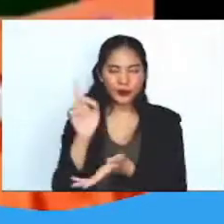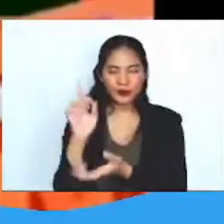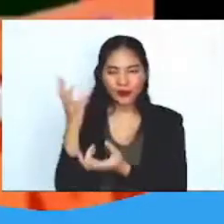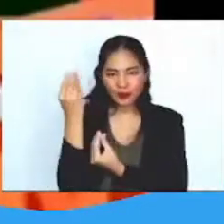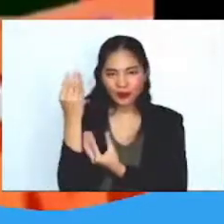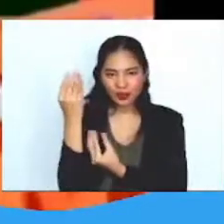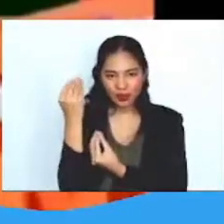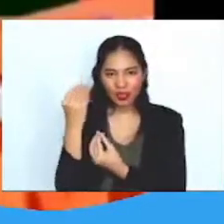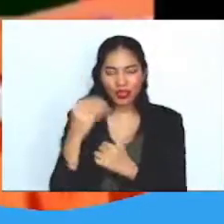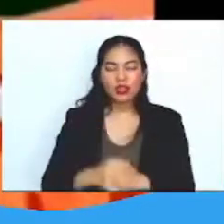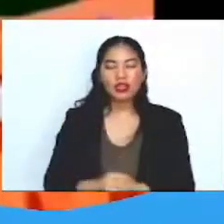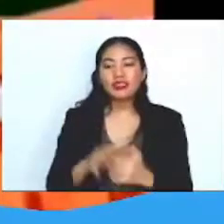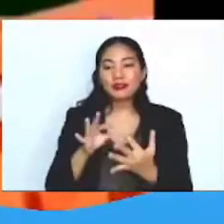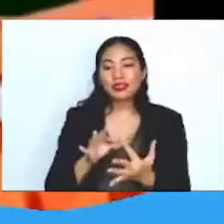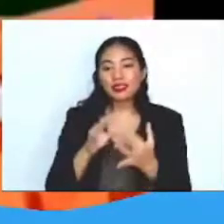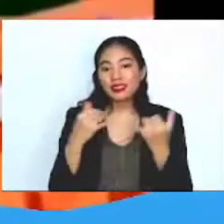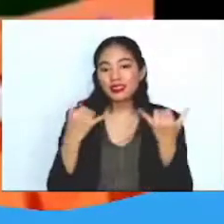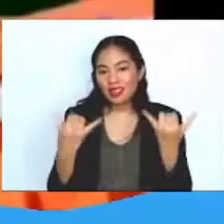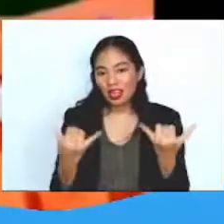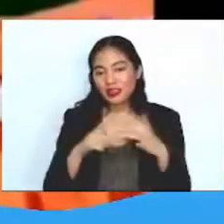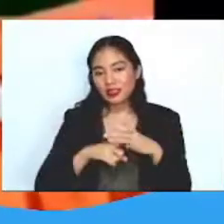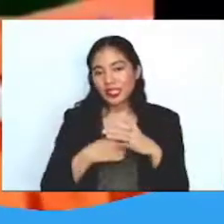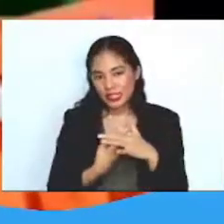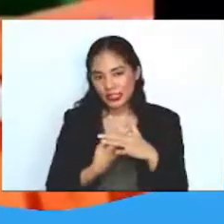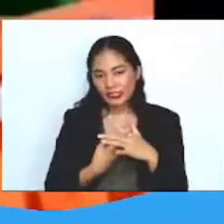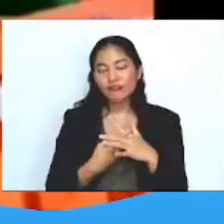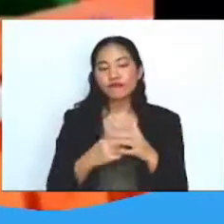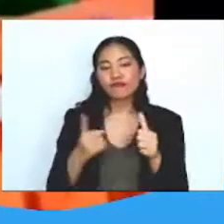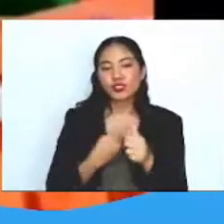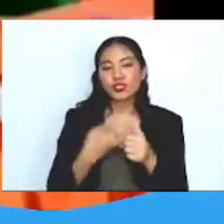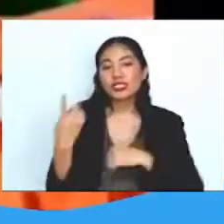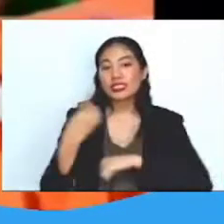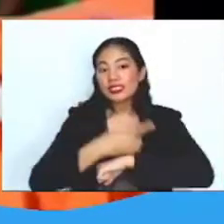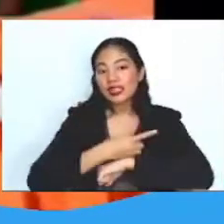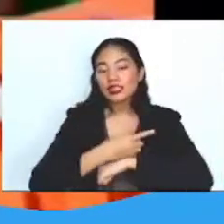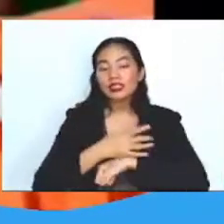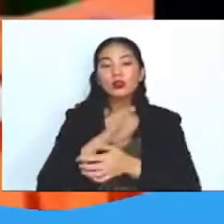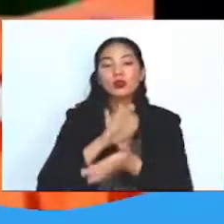pasukan. Last year, sa elementary, more or less